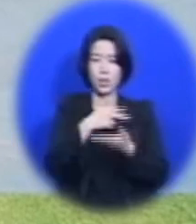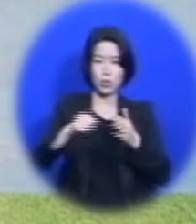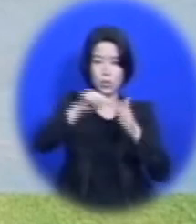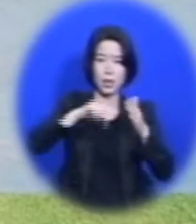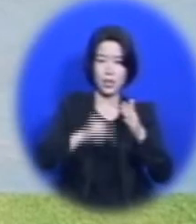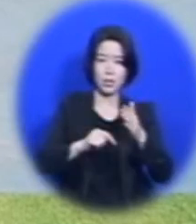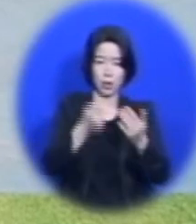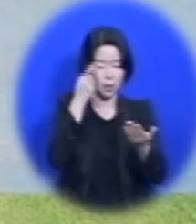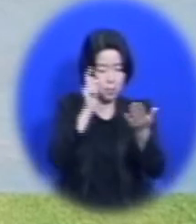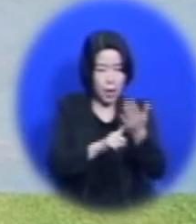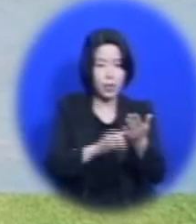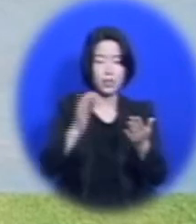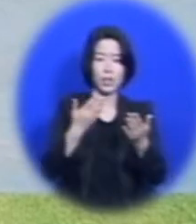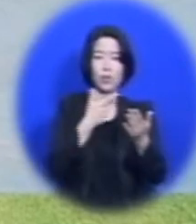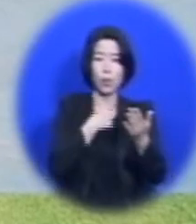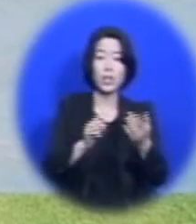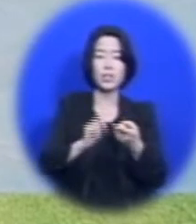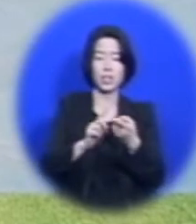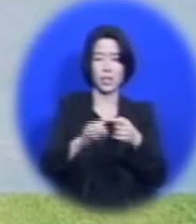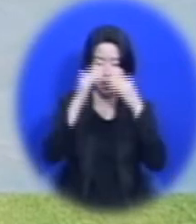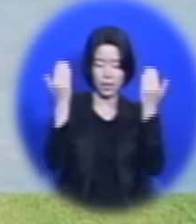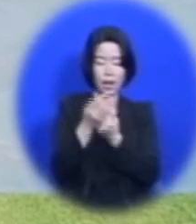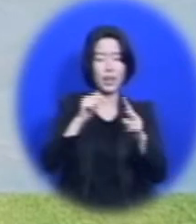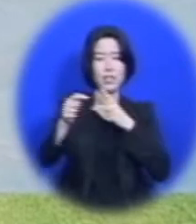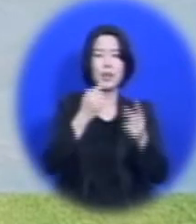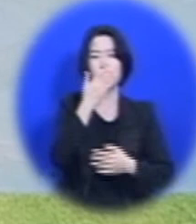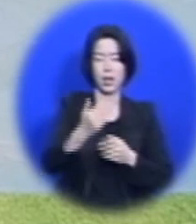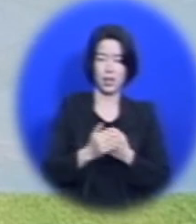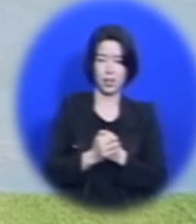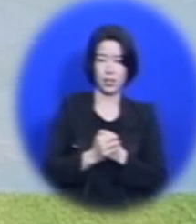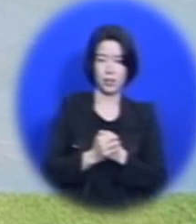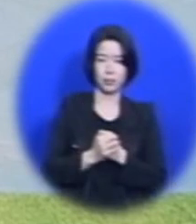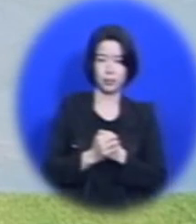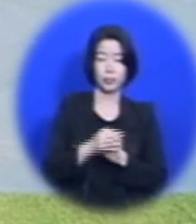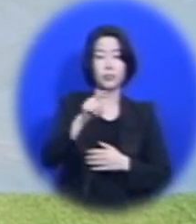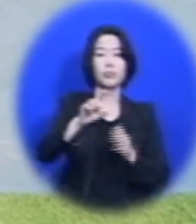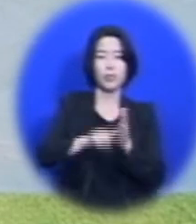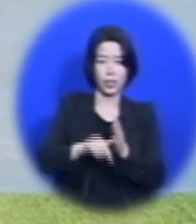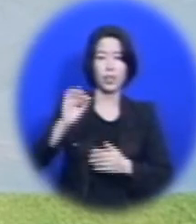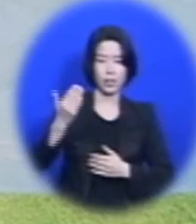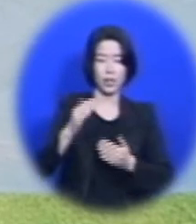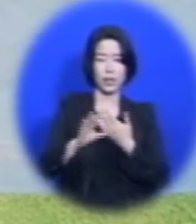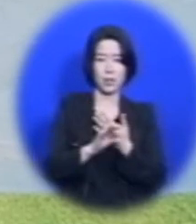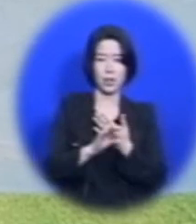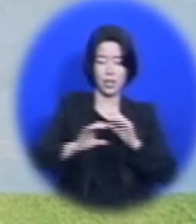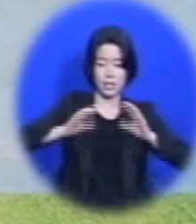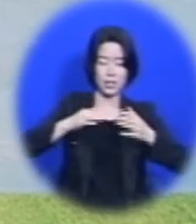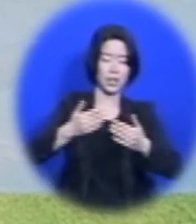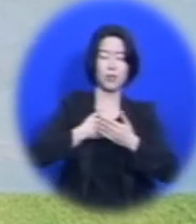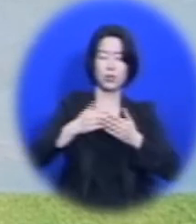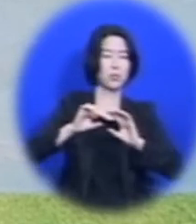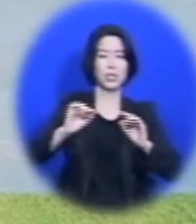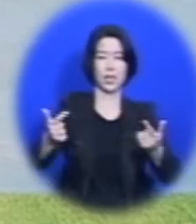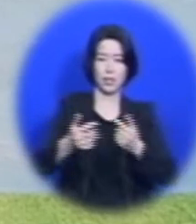안에서 발견되기를 그렇게 원했는지를 다 이해하게 됩니다. 그때가 되면 세상이 무섭지